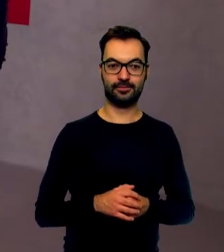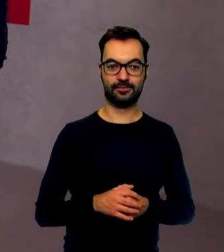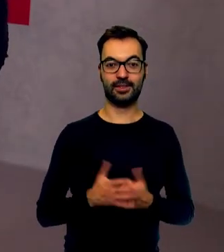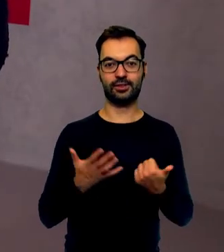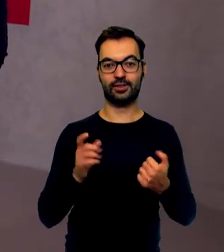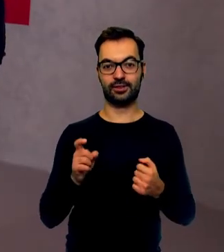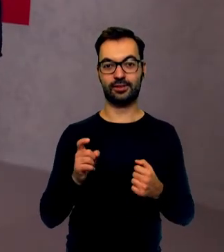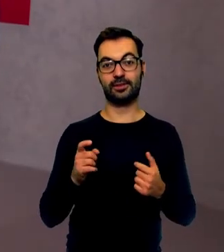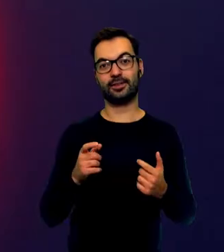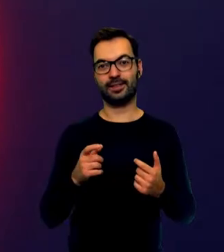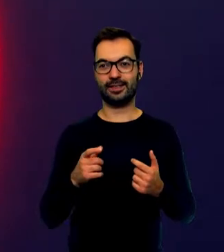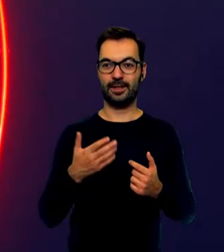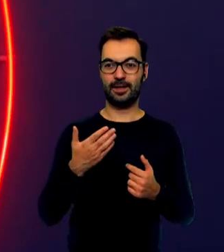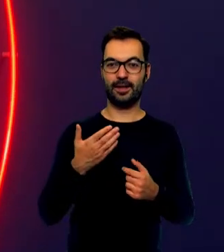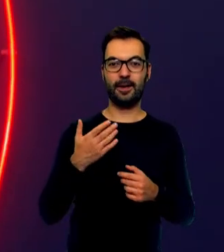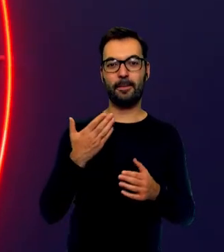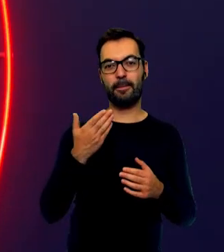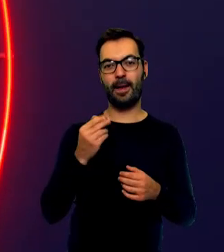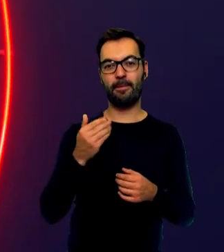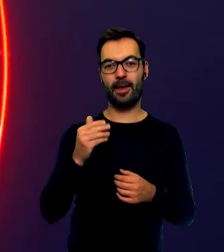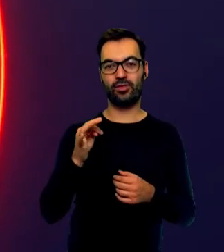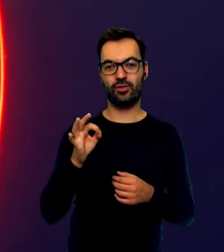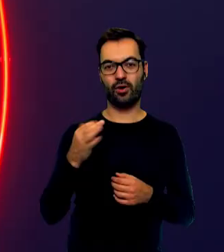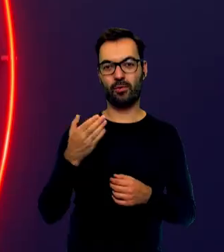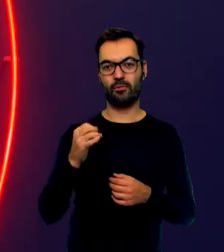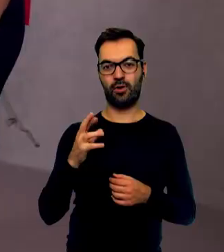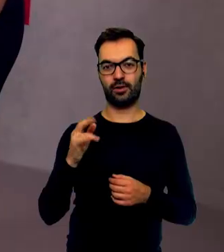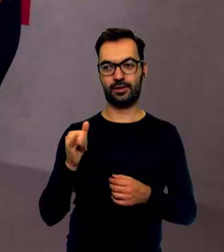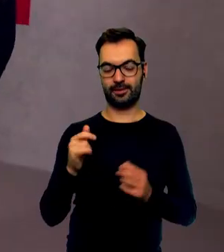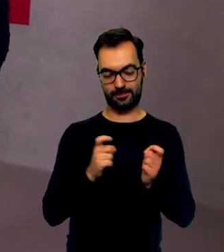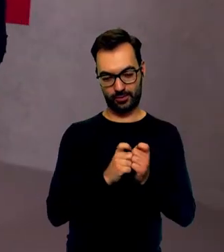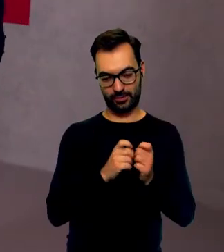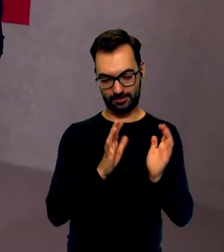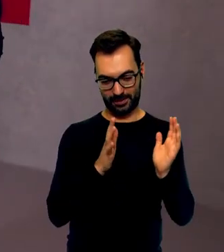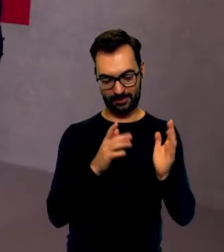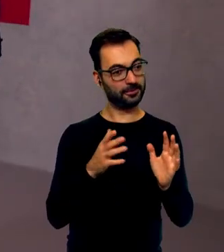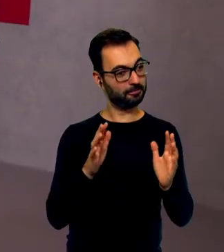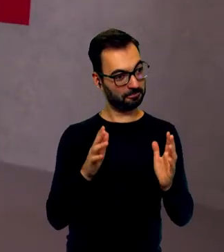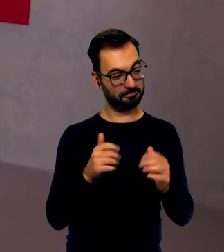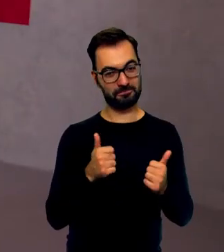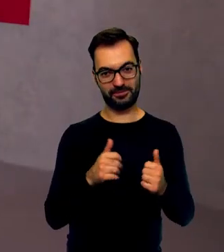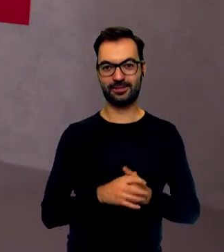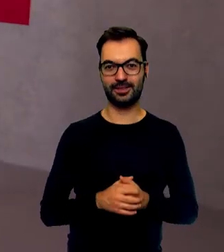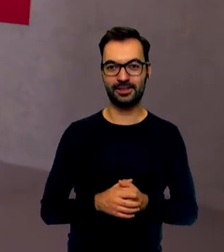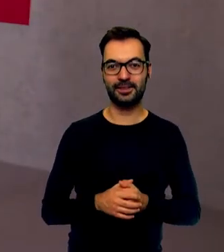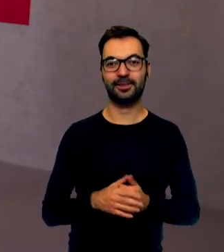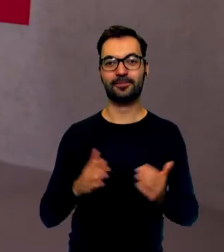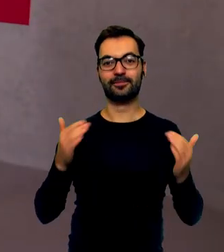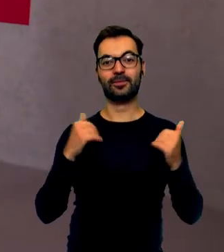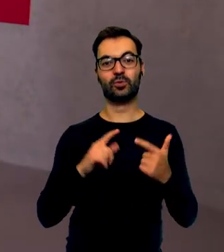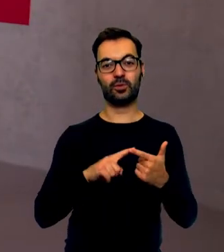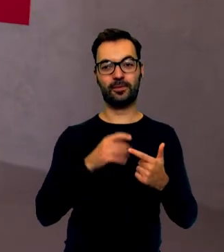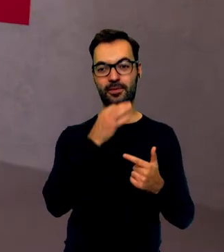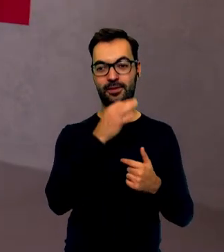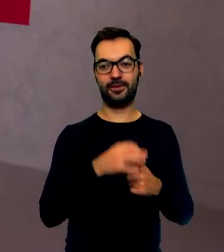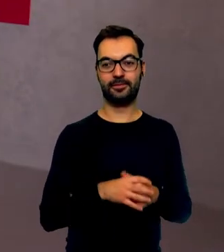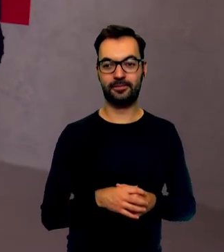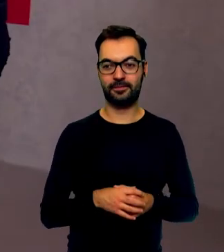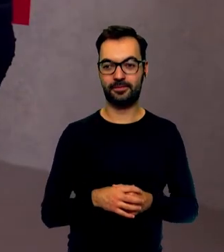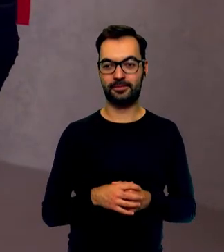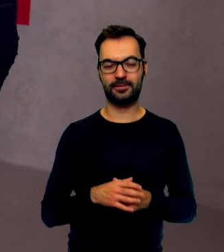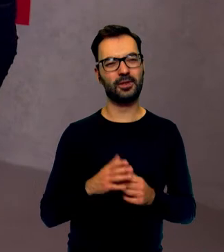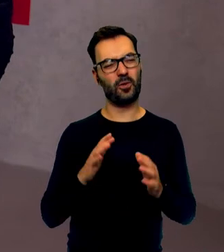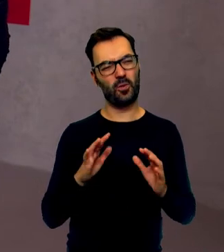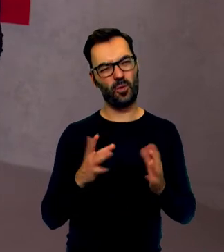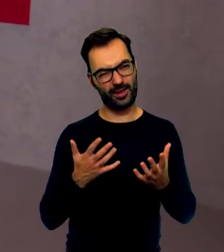6 sekund. Mogłoby to być Memento Mori. Punkt, proszę pana. Wspaniale. Drugie pytanie myślę, że